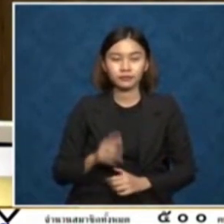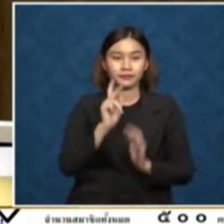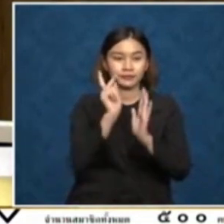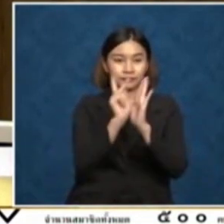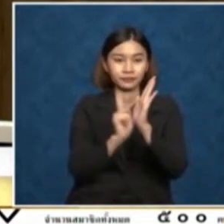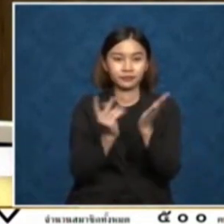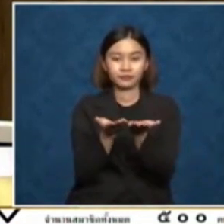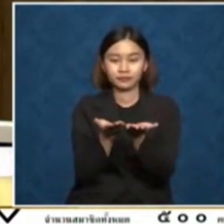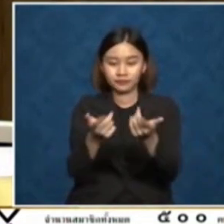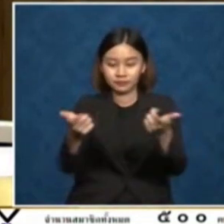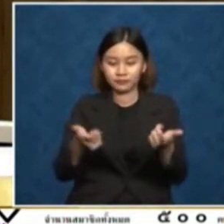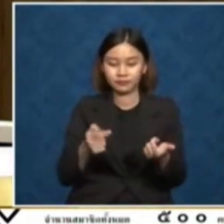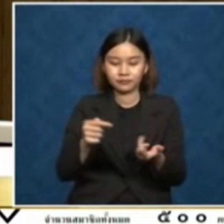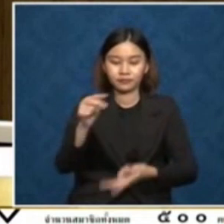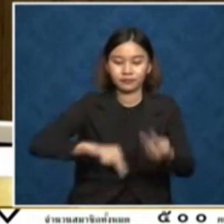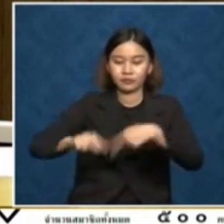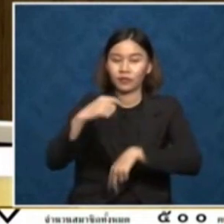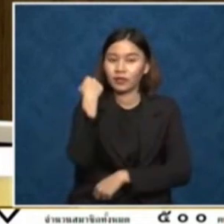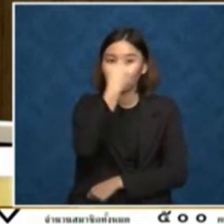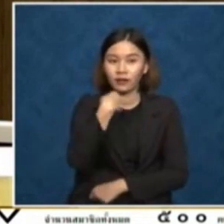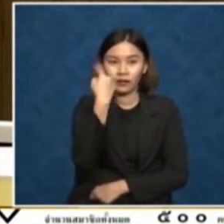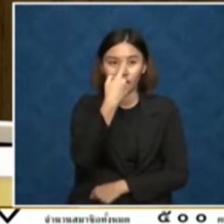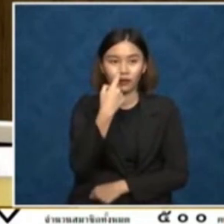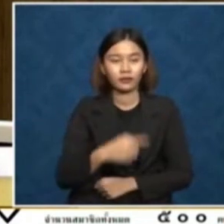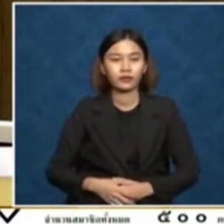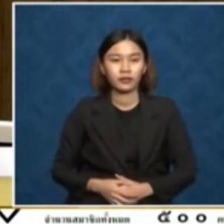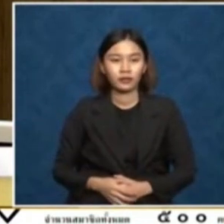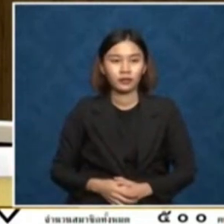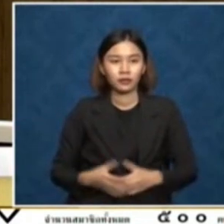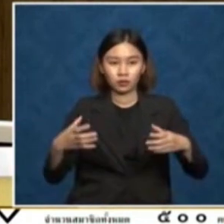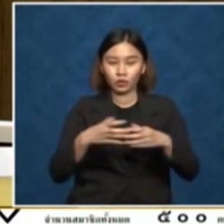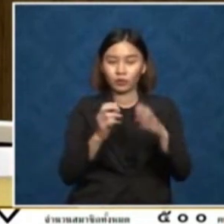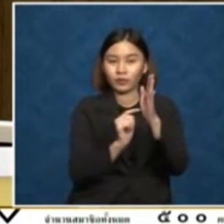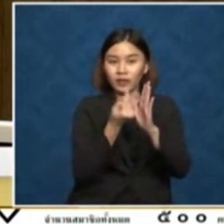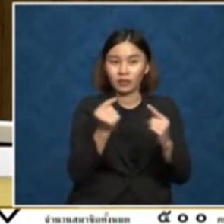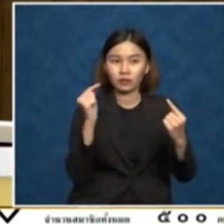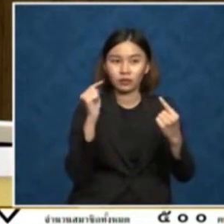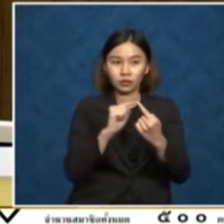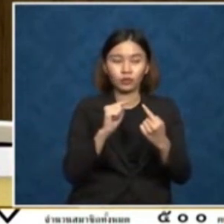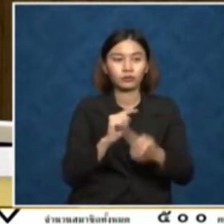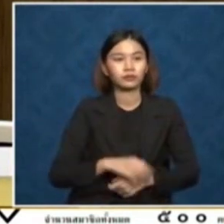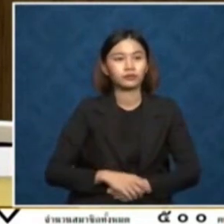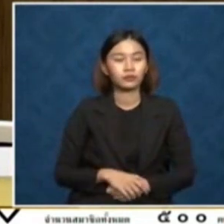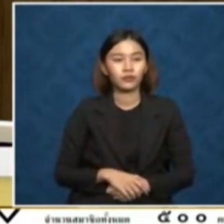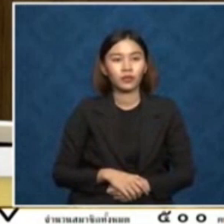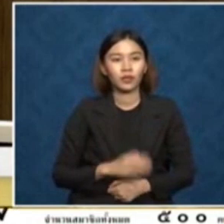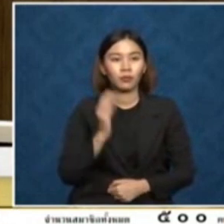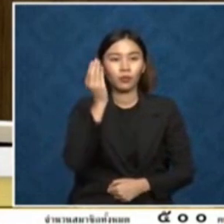ร่างกฎหมายฉบับนี้ให้การคุ้มครองใครบ้างนะคะกลุ่มแรกคือบุคคลข้ามเพ